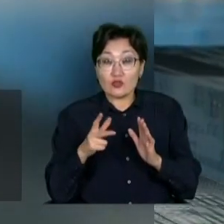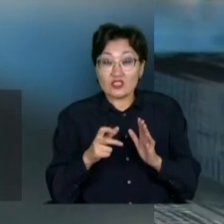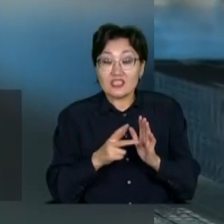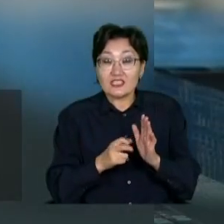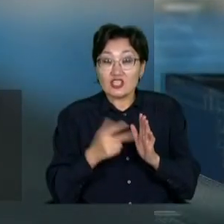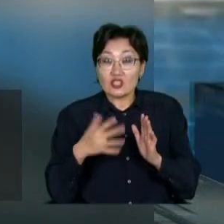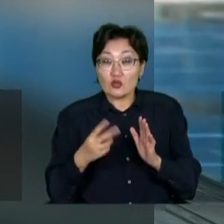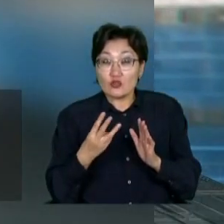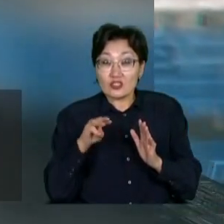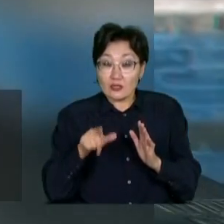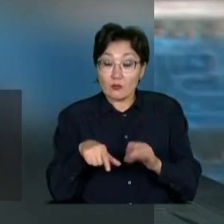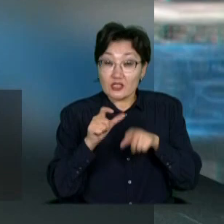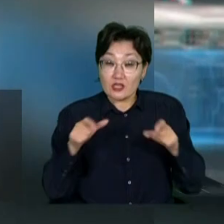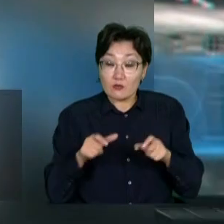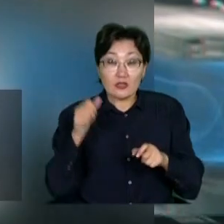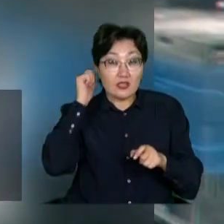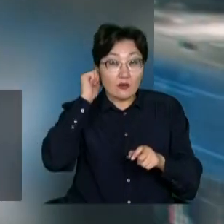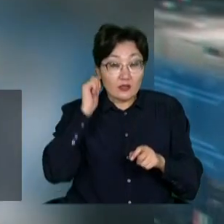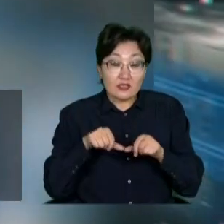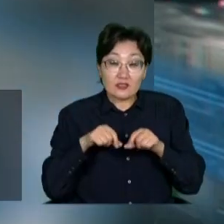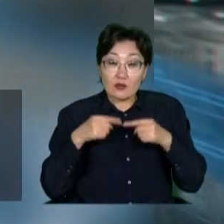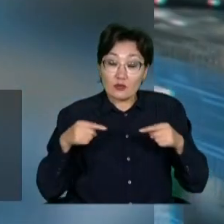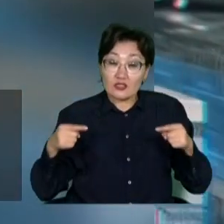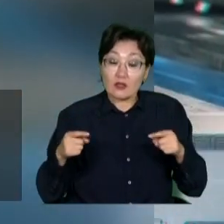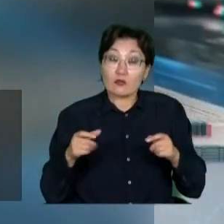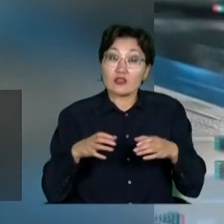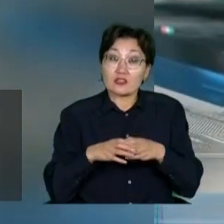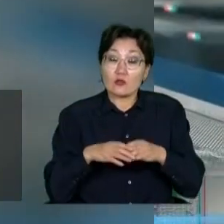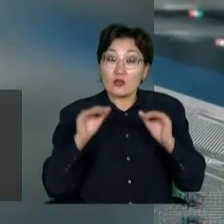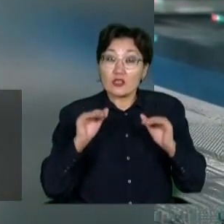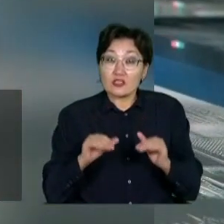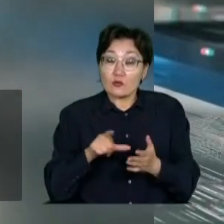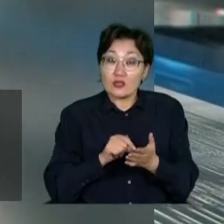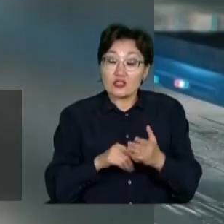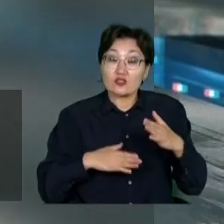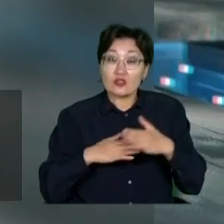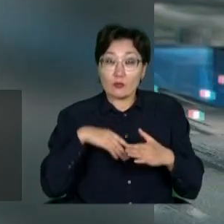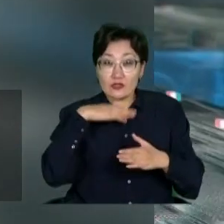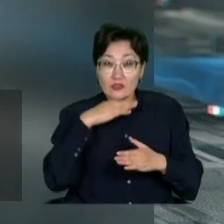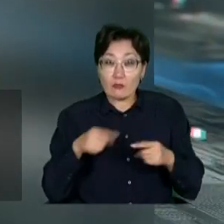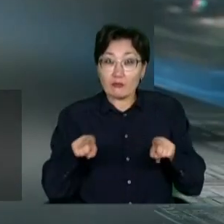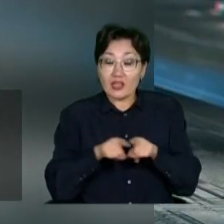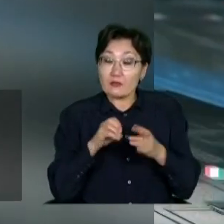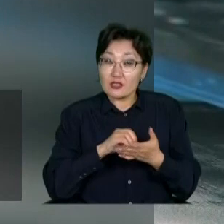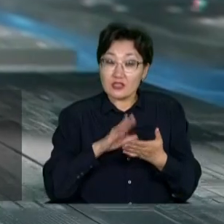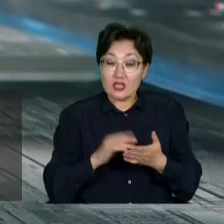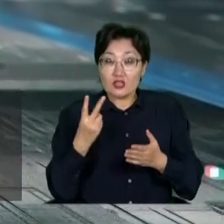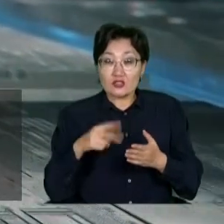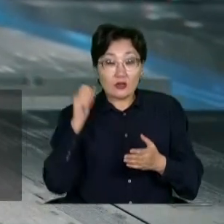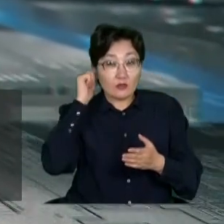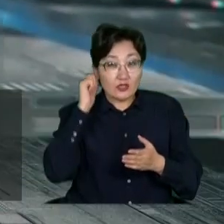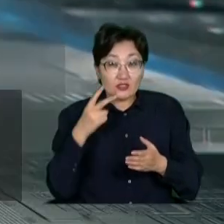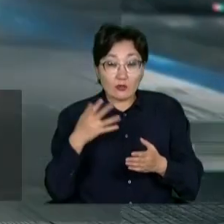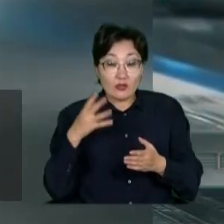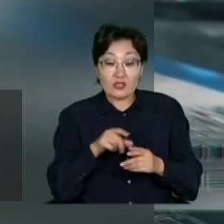57 853 теңге болады. Ал азаматтардың жас ерекшеліктеріне қарай зейнетақының ең төменгі жеткілікті шегі былай бекітілді. 20-дан 25 жасқа